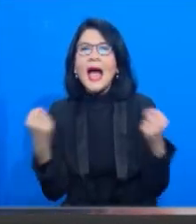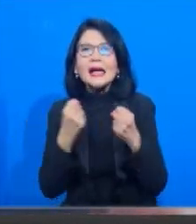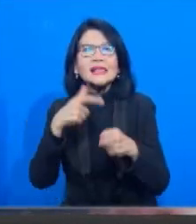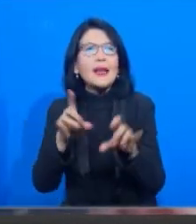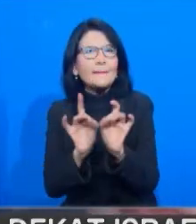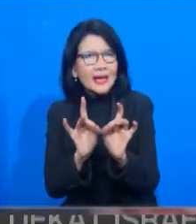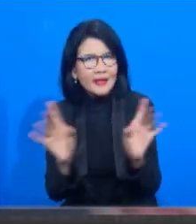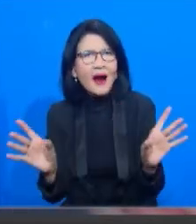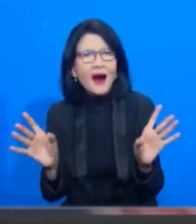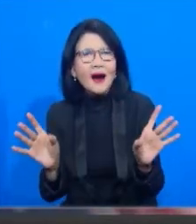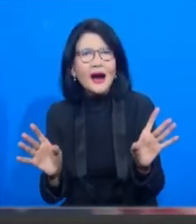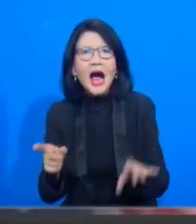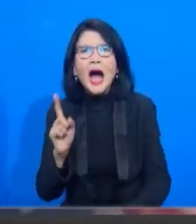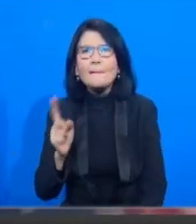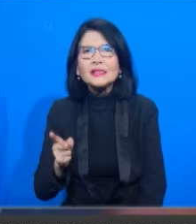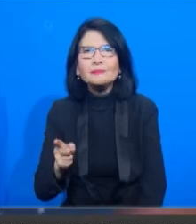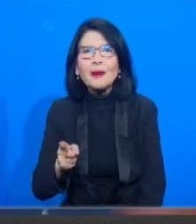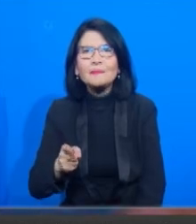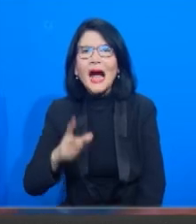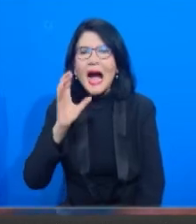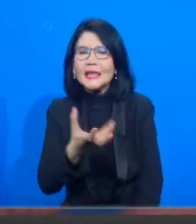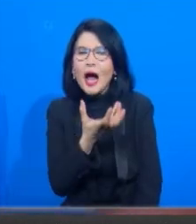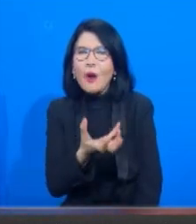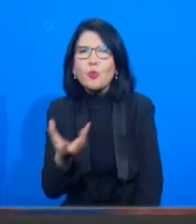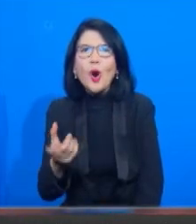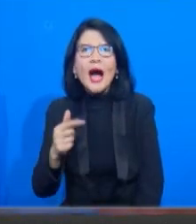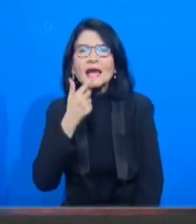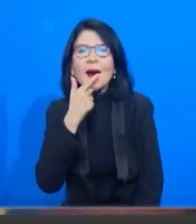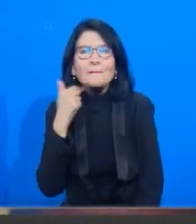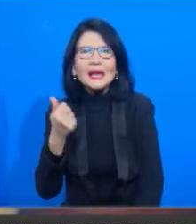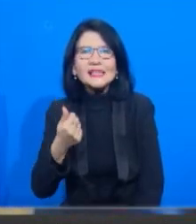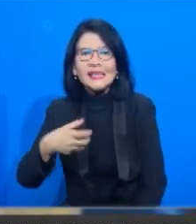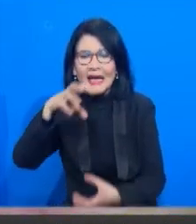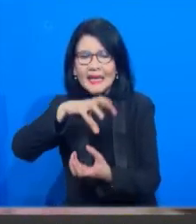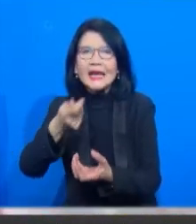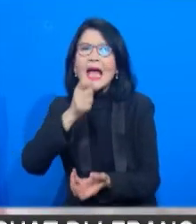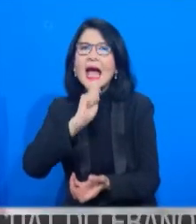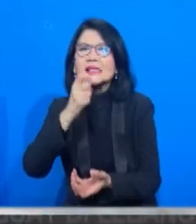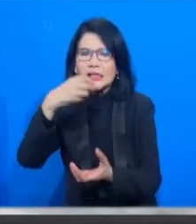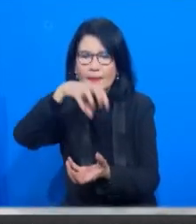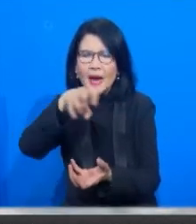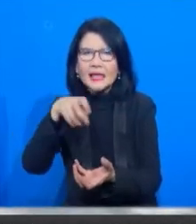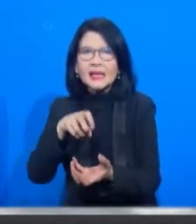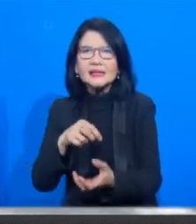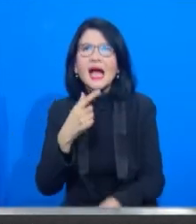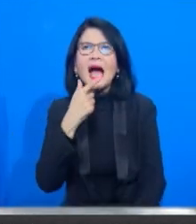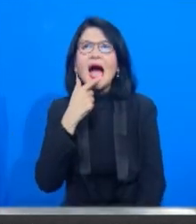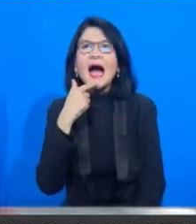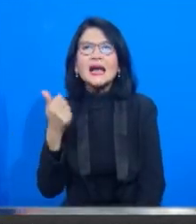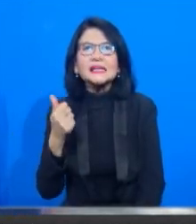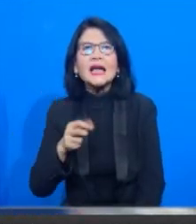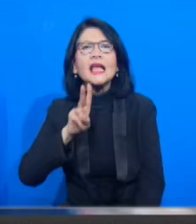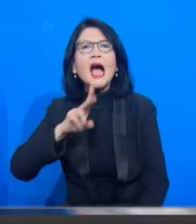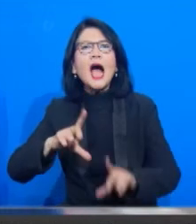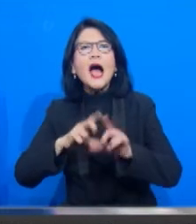berbeda dengan es teler lainnya. Selain segarnya buah, juga ada rasa manis dari es krim yang melimpah. Rasanya rasa vanila beda